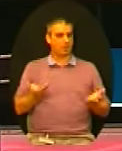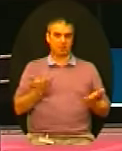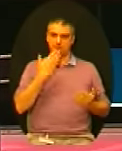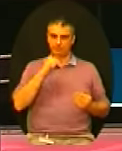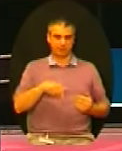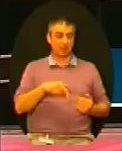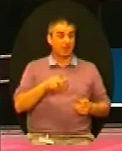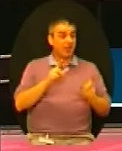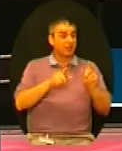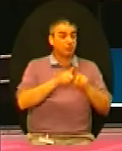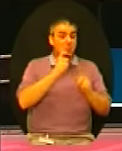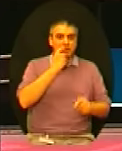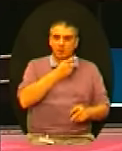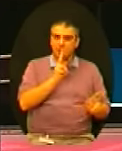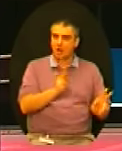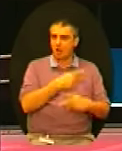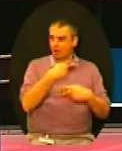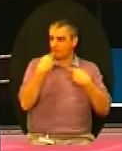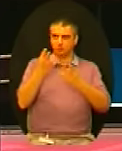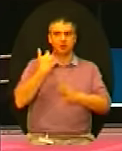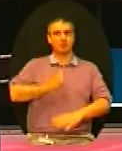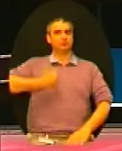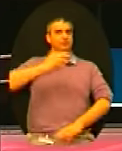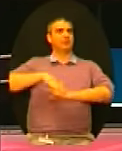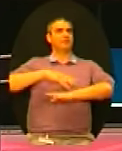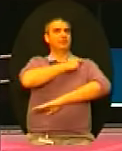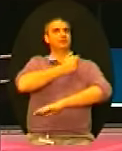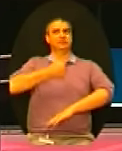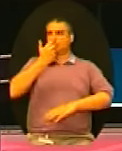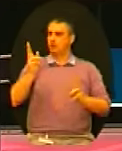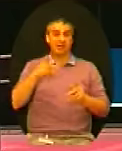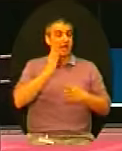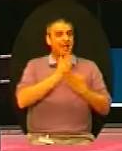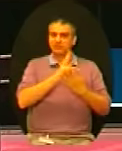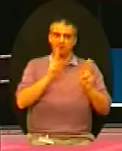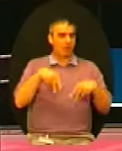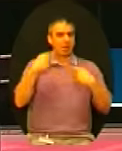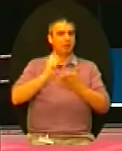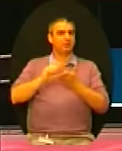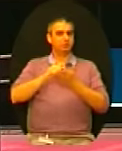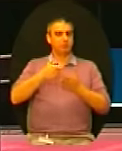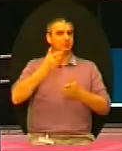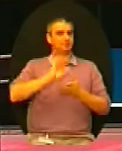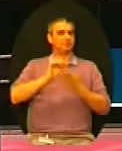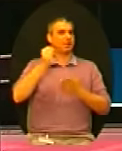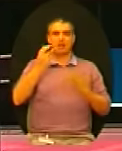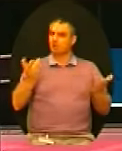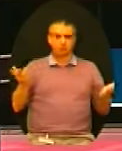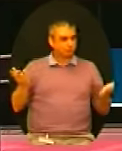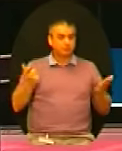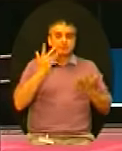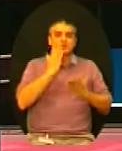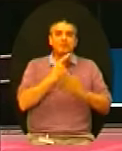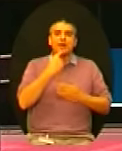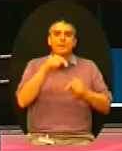הישראלית. אנשים כמו דרעי לא יכולים לחזור ולהיות שרים. קצב לא יכול לחזור ללשכה שלו במשרד התיירות, את הדברים האלה